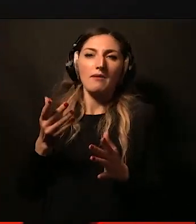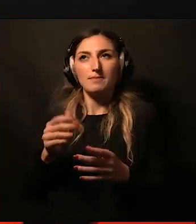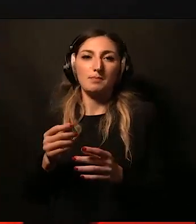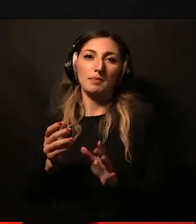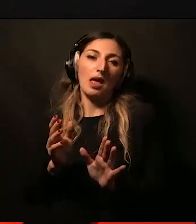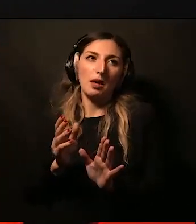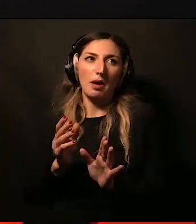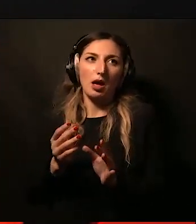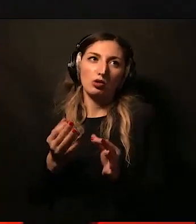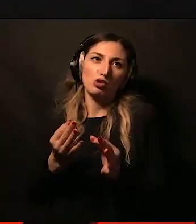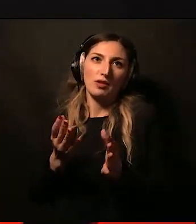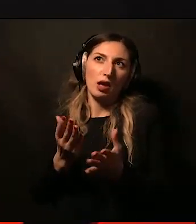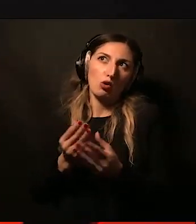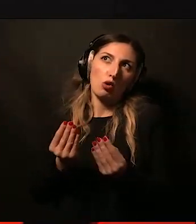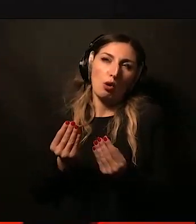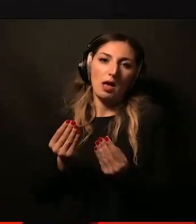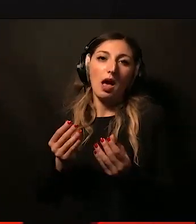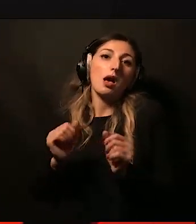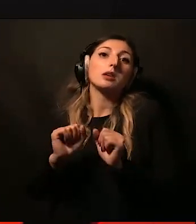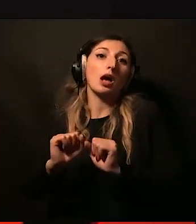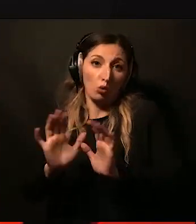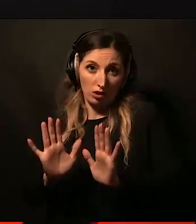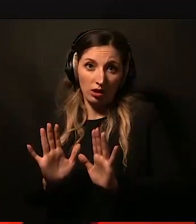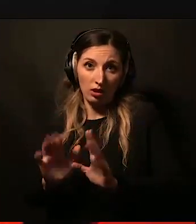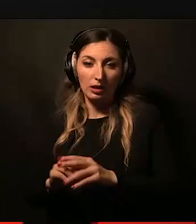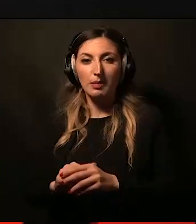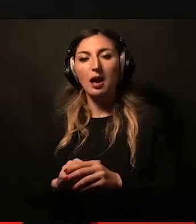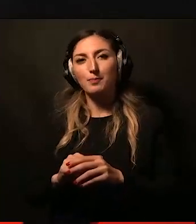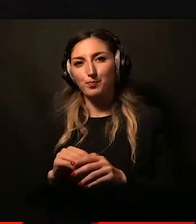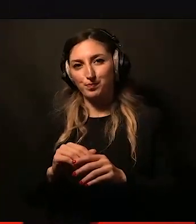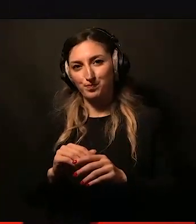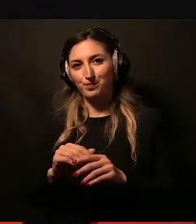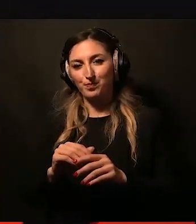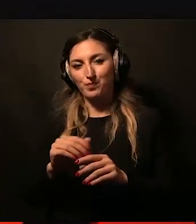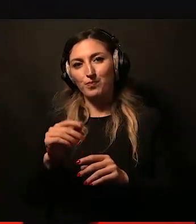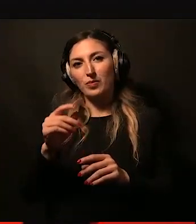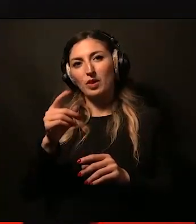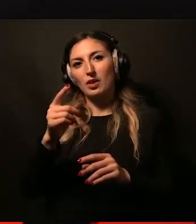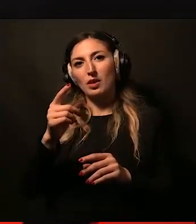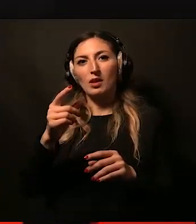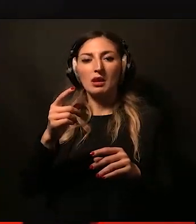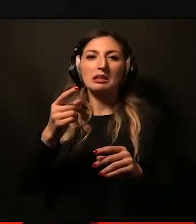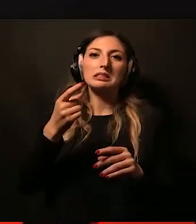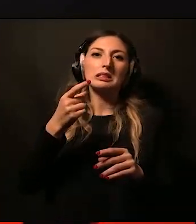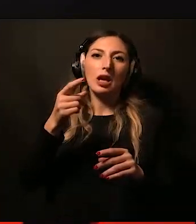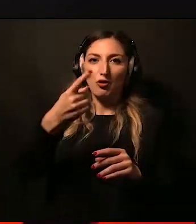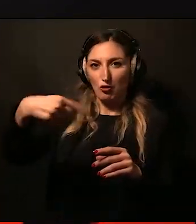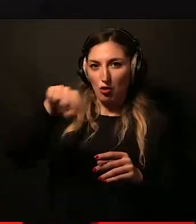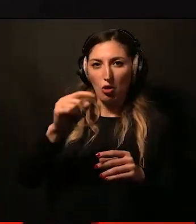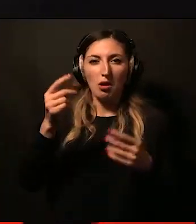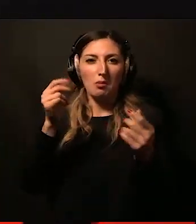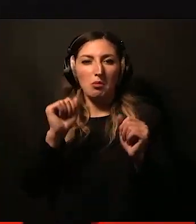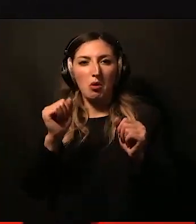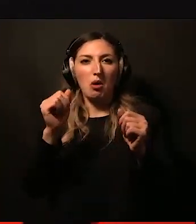discorso di salute ma di tutte queste persone no che hanno fatto diagnosi a occhio che hanno emesso